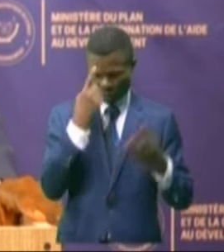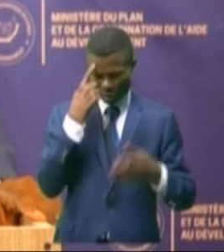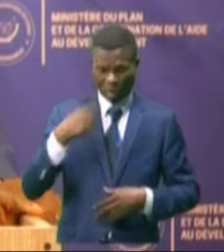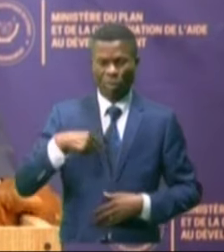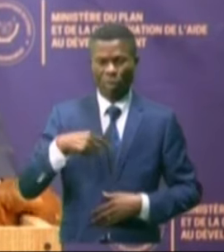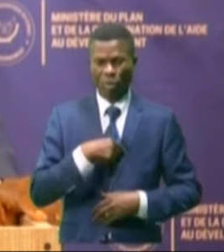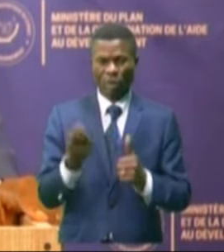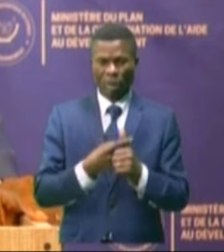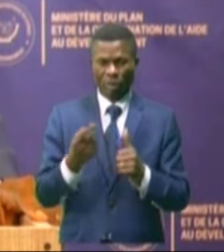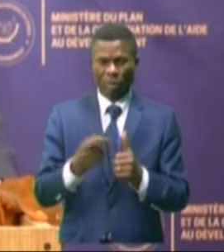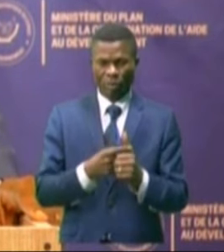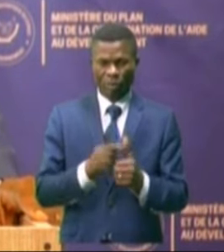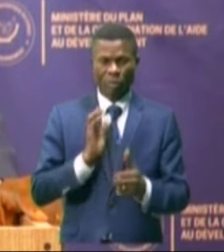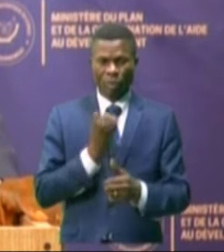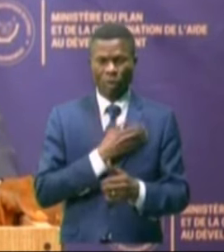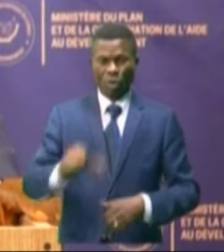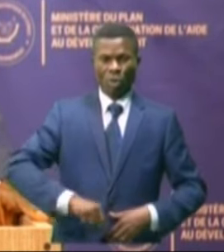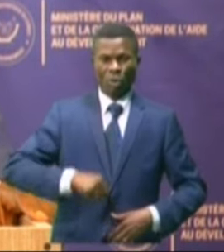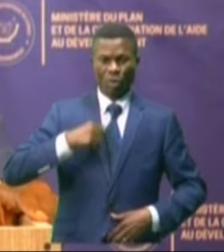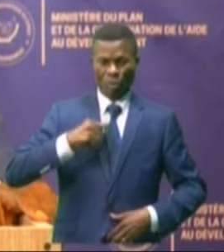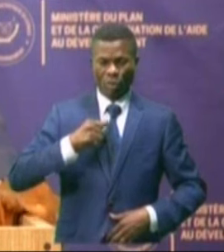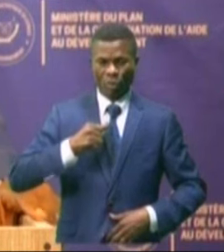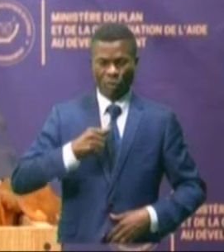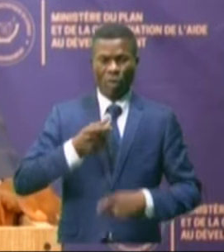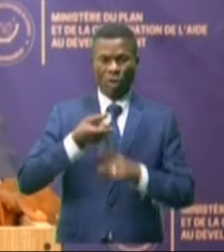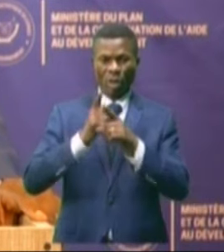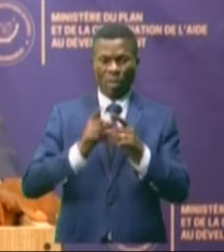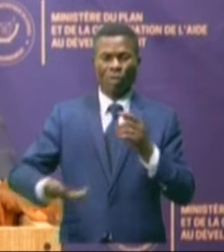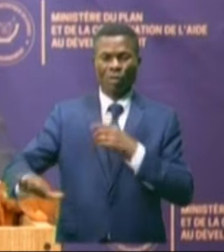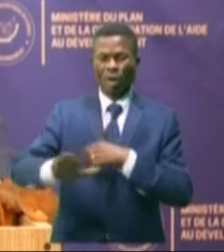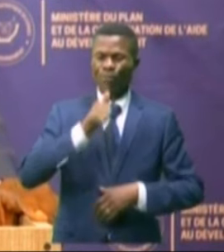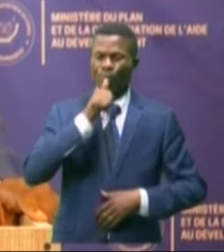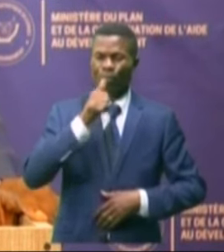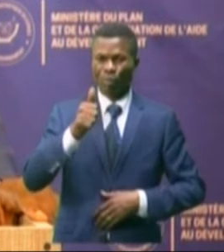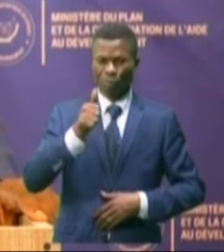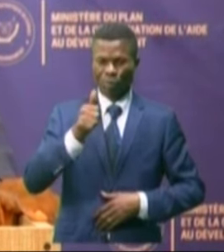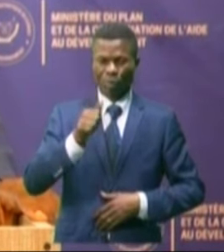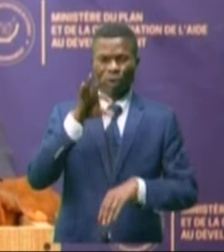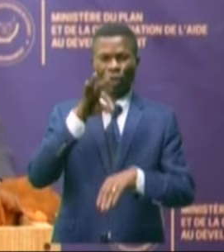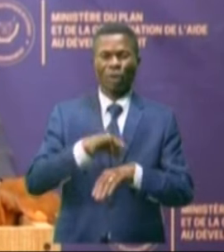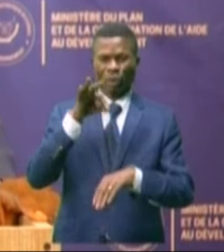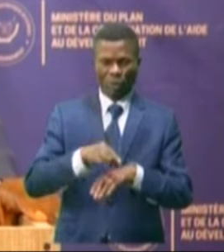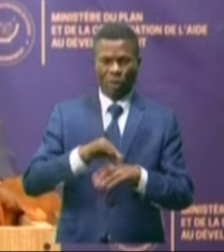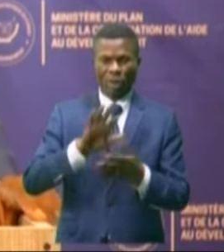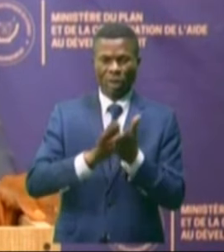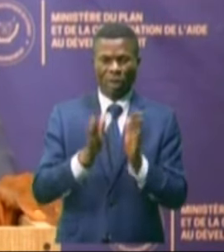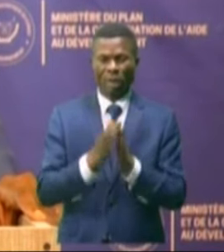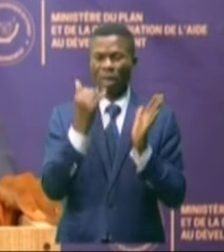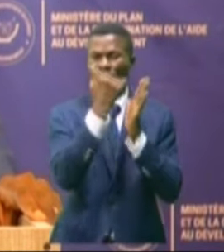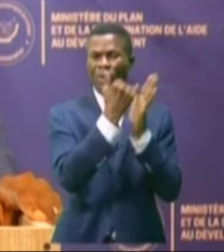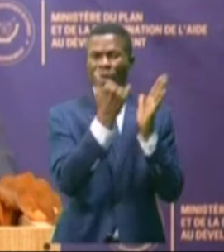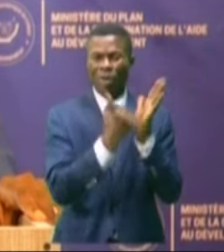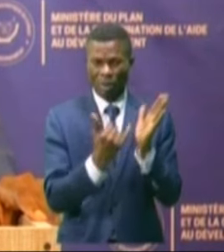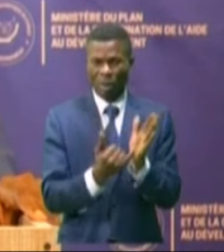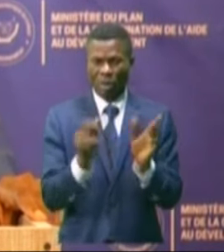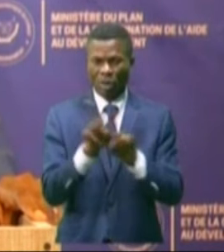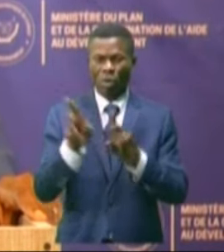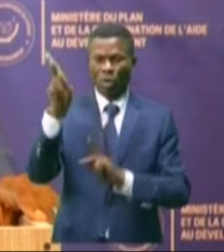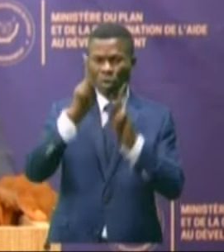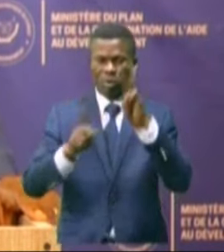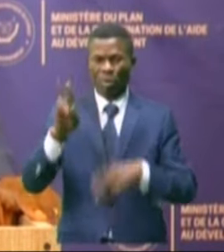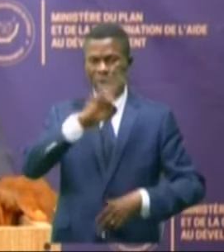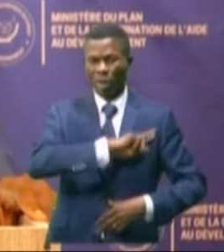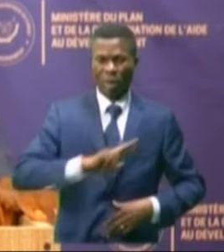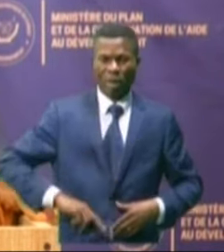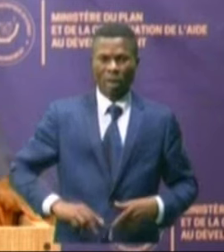savoir notre fierté d'appartenir à ce beau pays et l'opportunité d'être identifié comme population de la